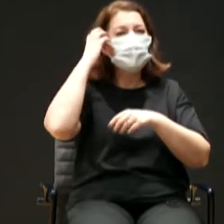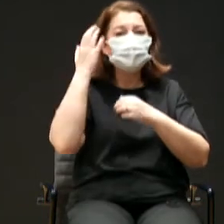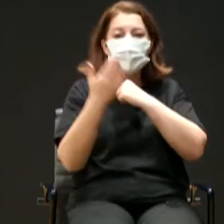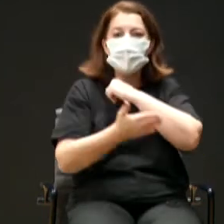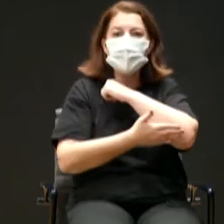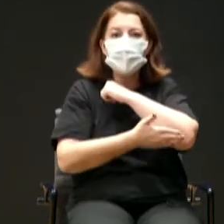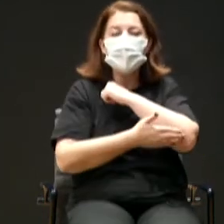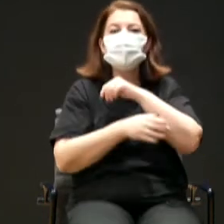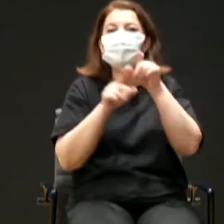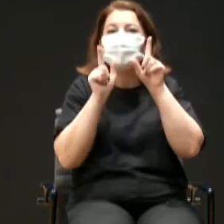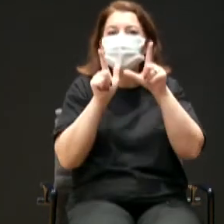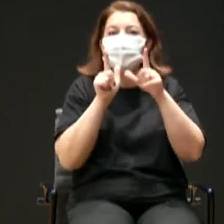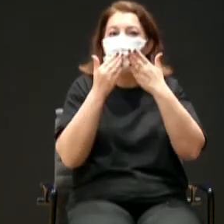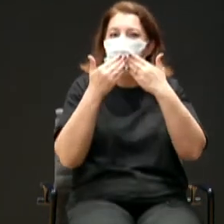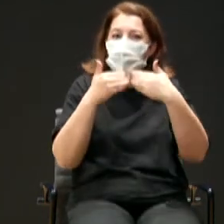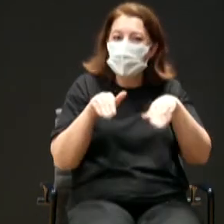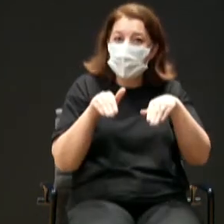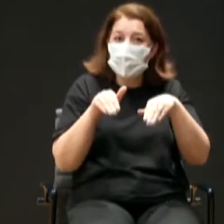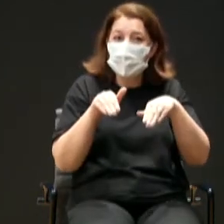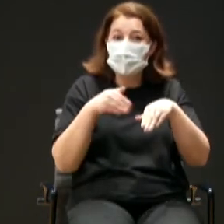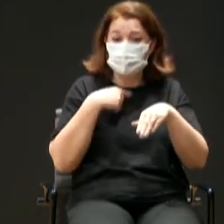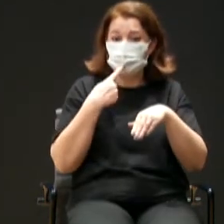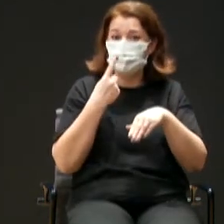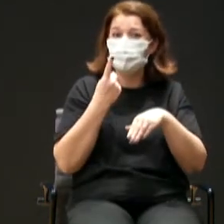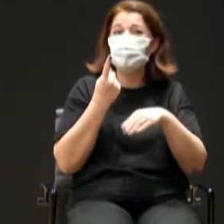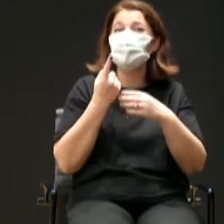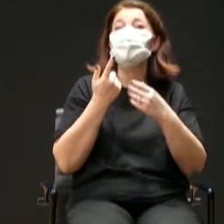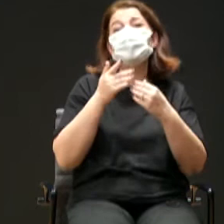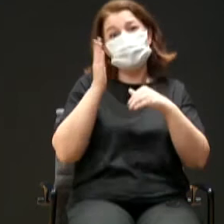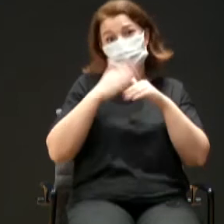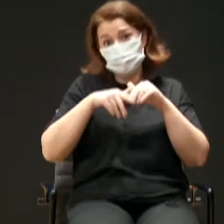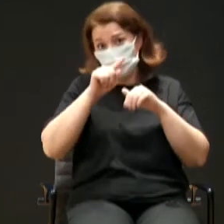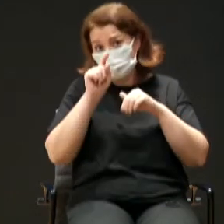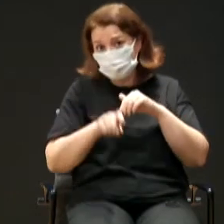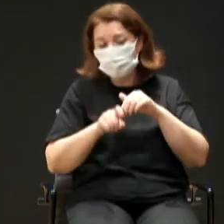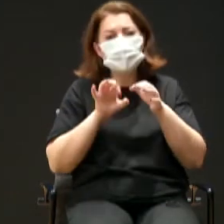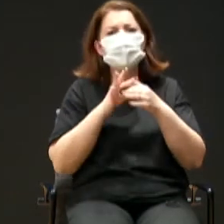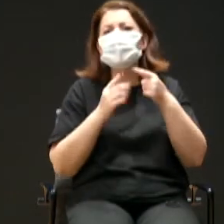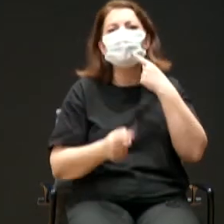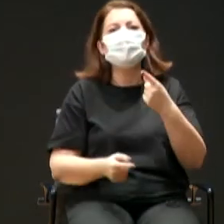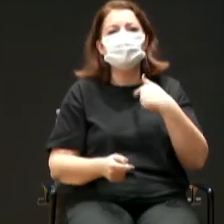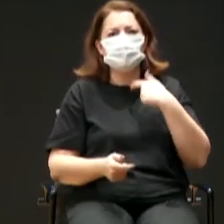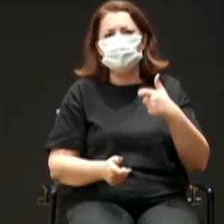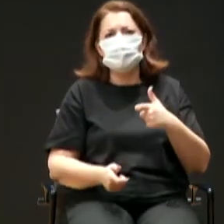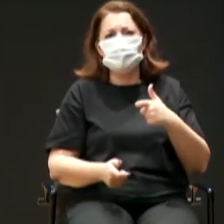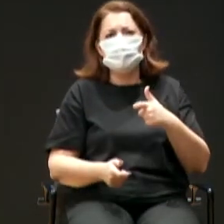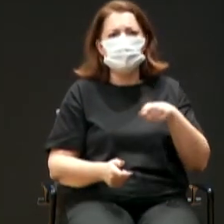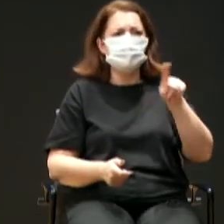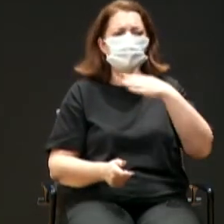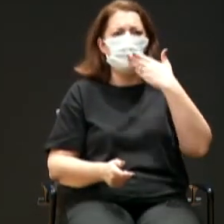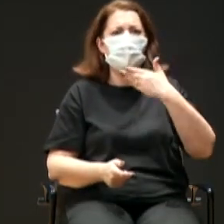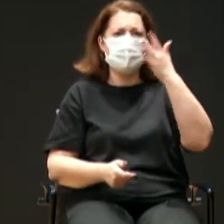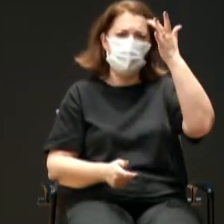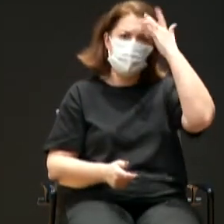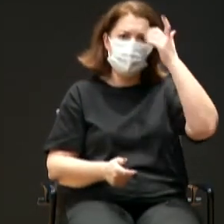yardım talebini engelleyenleri söylemeyeceğiz mi ya? Ne söyleyeceğiz burada? Zaten siz anlatıyorsunuz